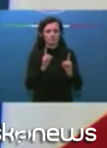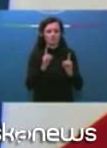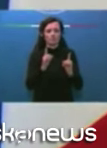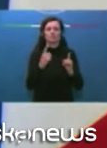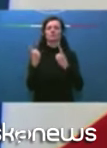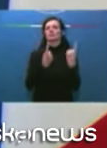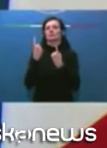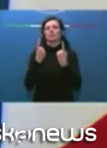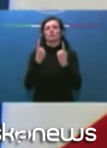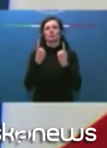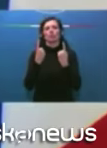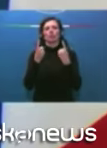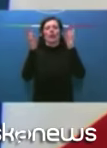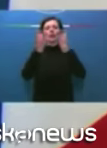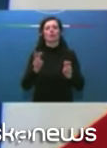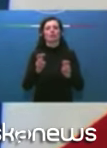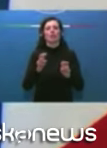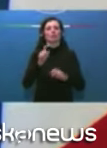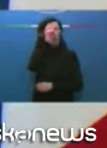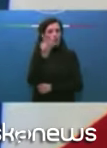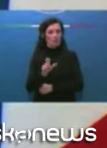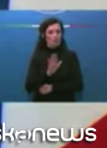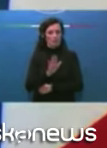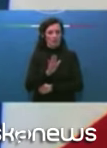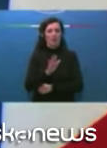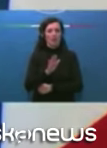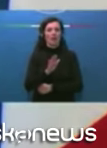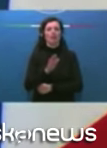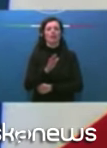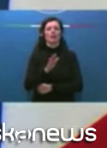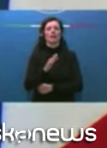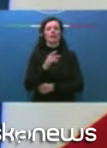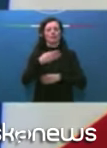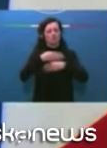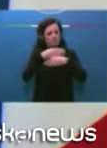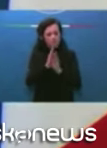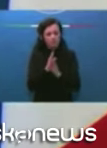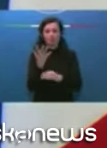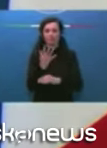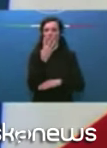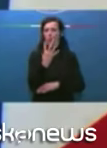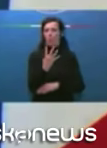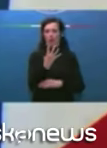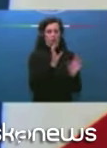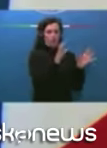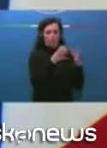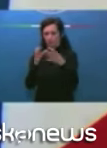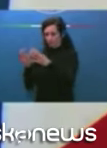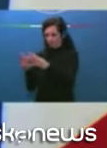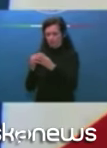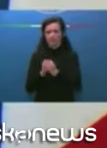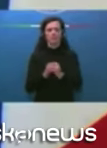panorama energetico della nazione, che sono basati su quattro colonne principali. Una è una